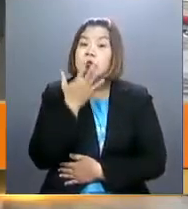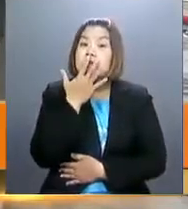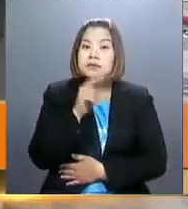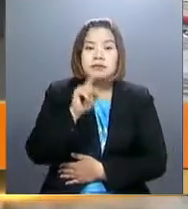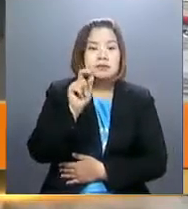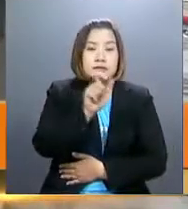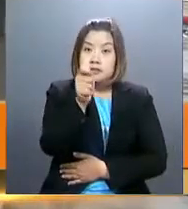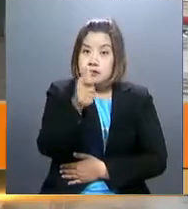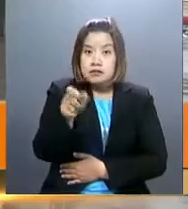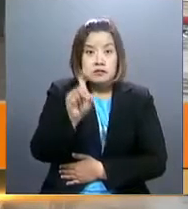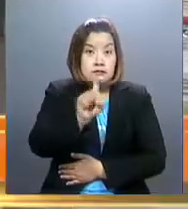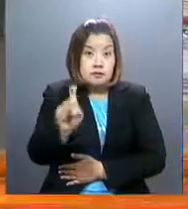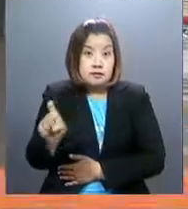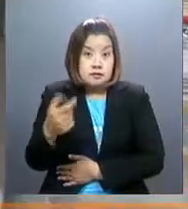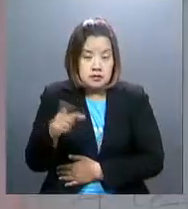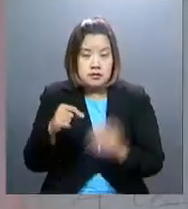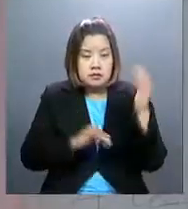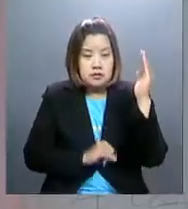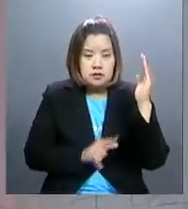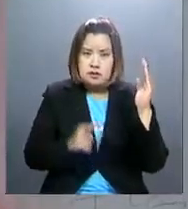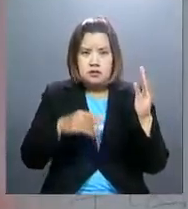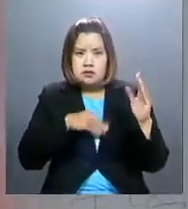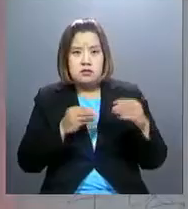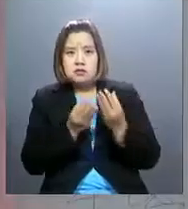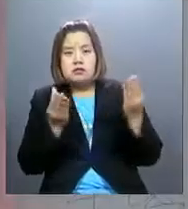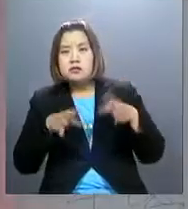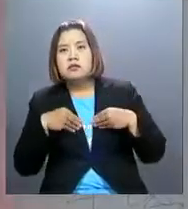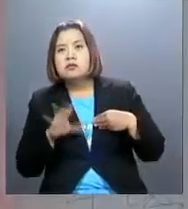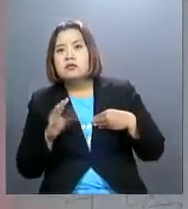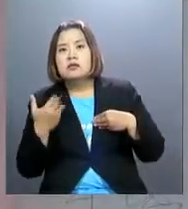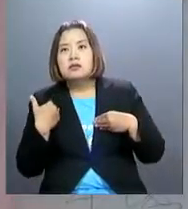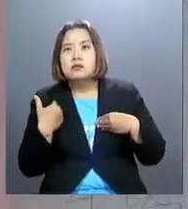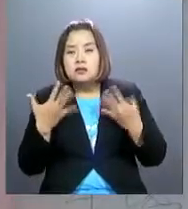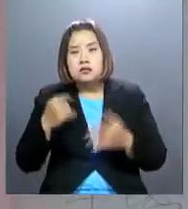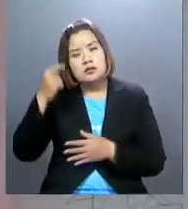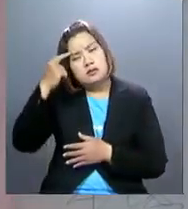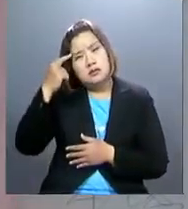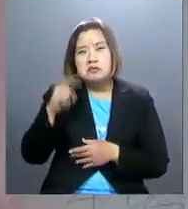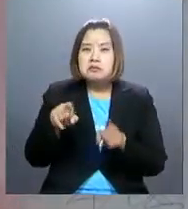รรมนูญในจังหวัดยะลาแล้วนะคะซึ่งเป็นคนที่เกี่ยวข้องกับการเมืองและรู้เท่าไม่ถึงการค่ะ